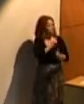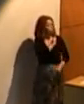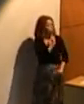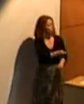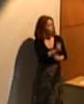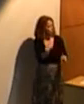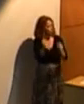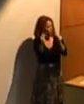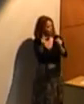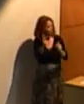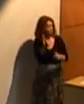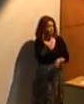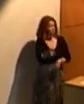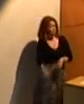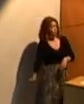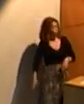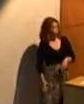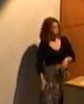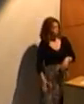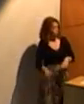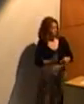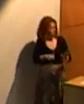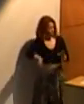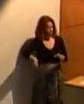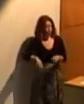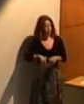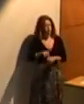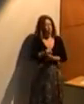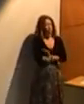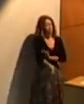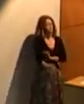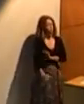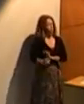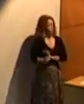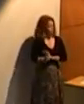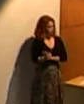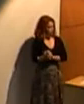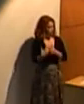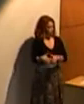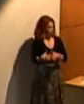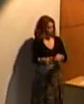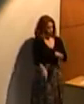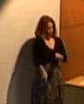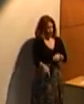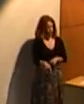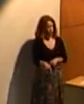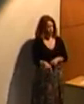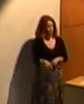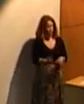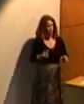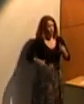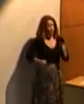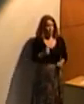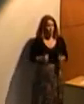a fait du sport avec une prothèse et qui a demandé qu'on lui coupe l'autre jambe parce qu'elle